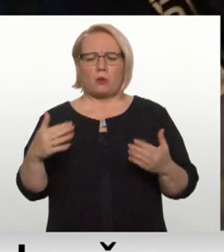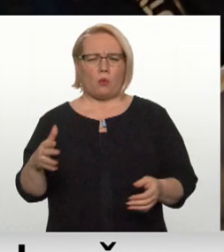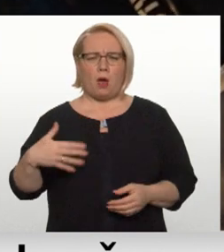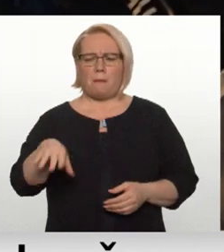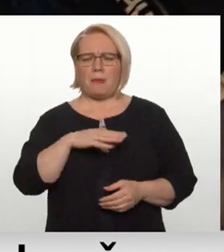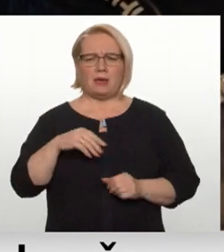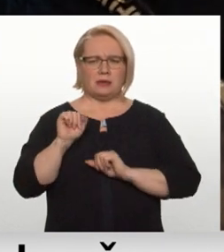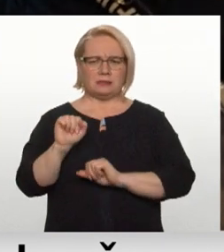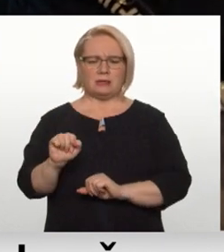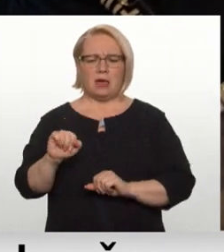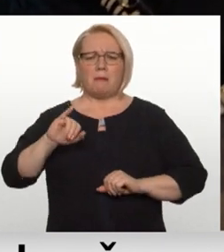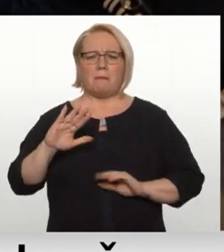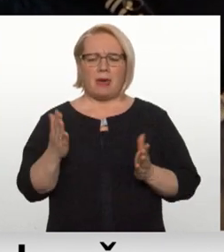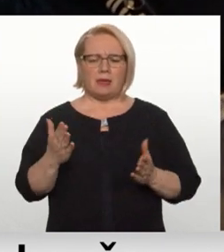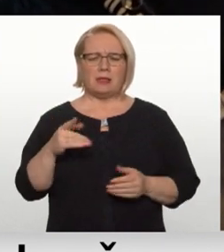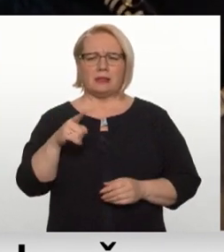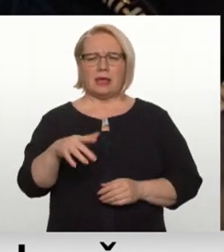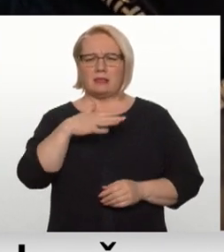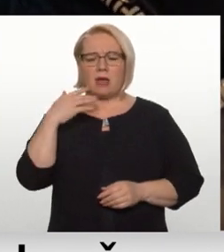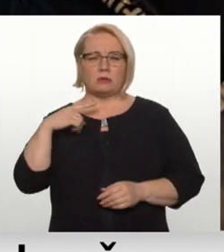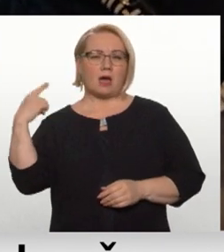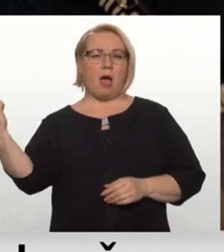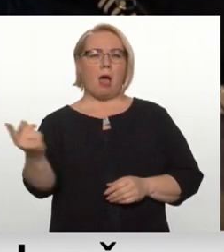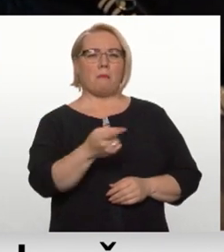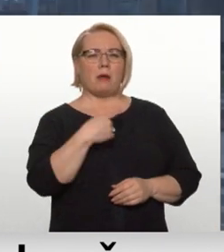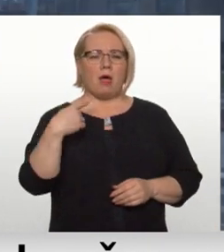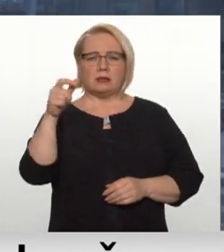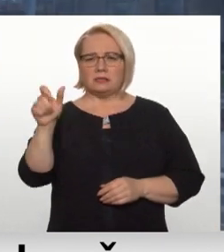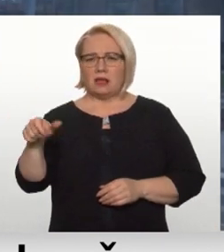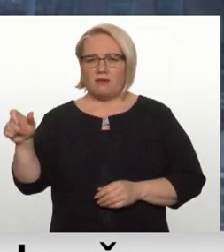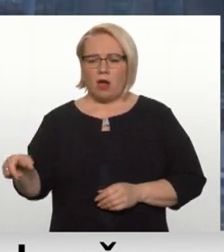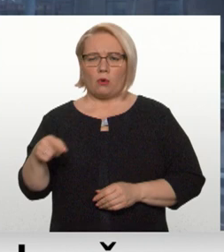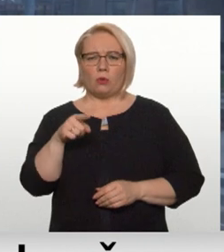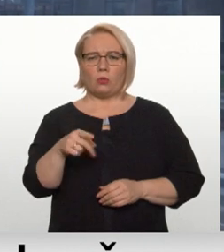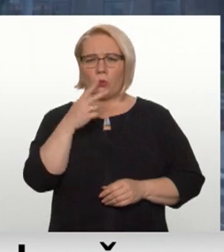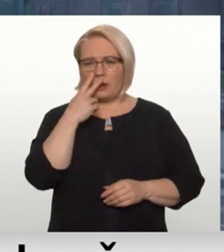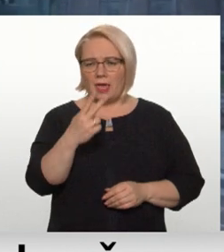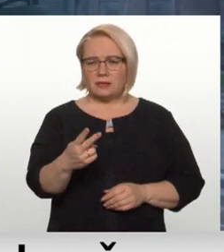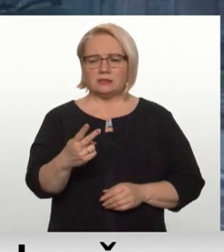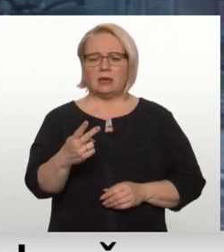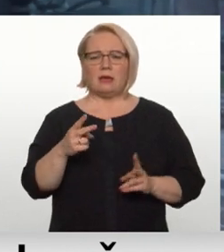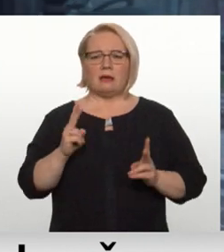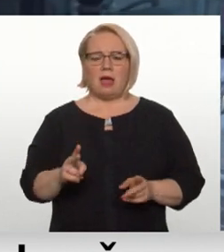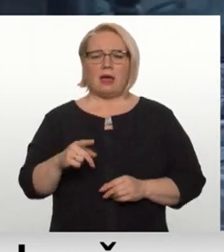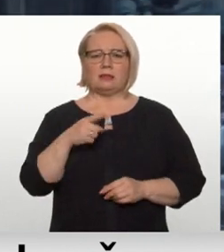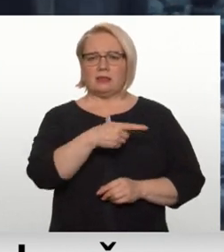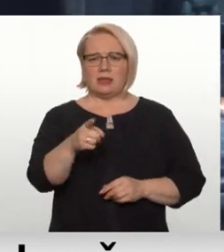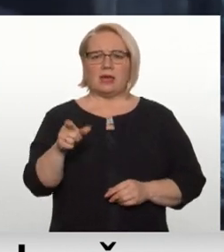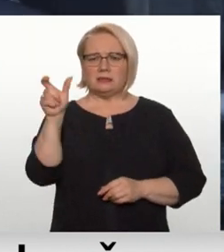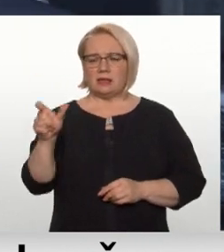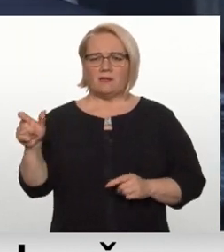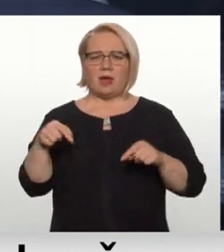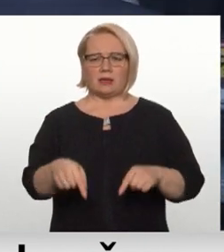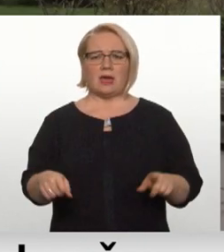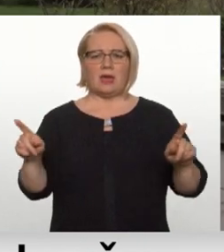esam, bet ja ir tik daudz apkārt tev cilvēku un tu redzi, kad, ka viņi te ir, tad tas